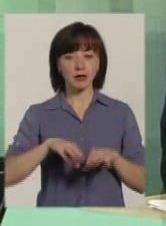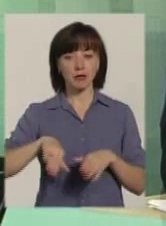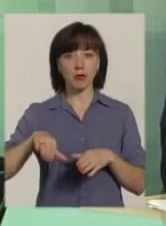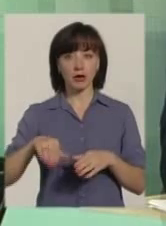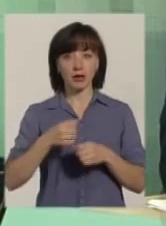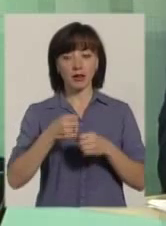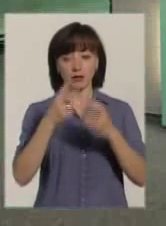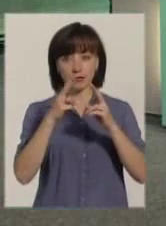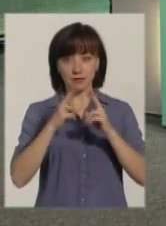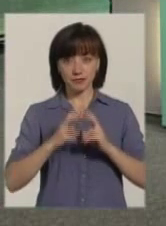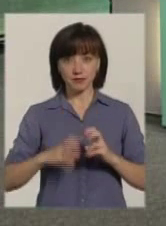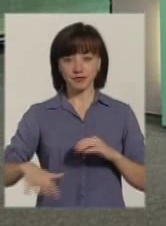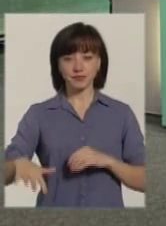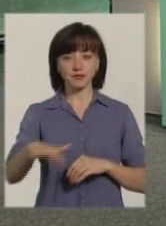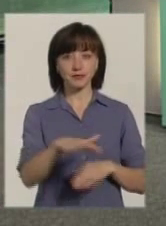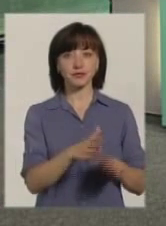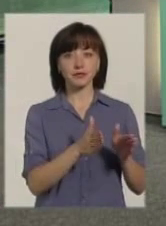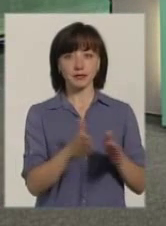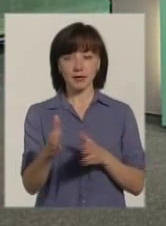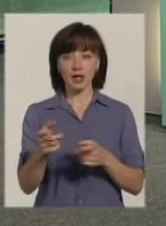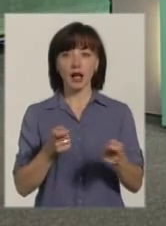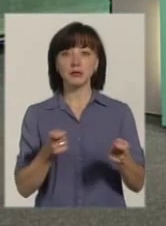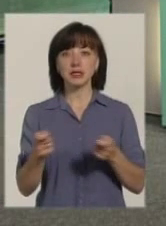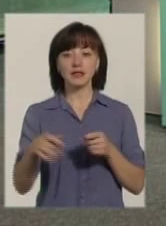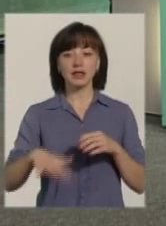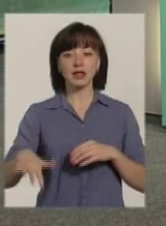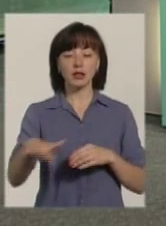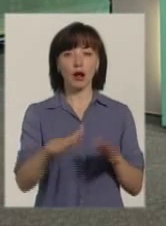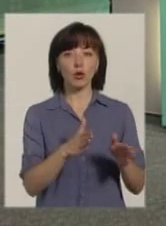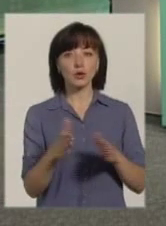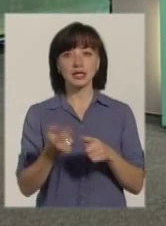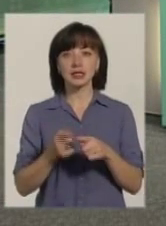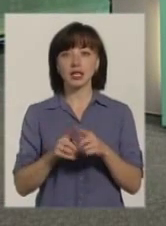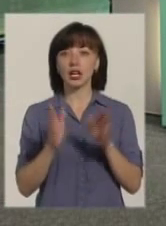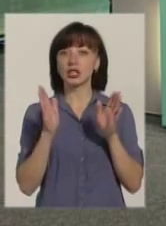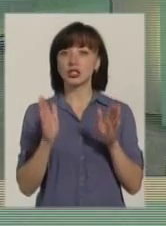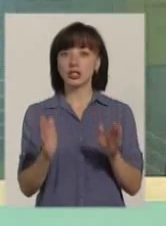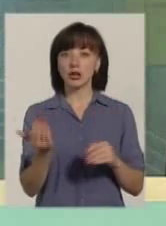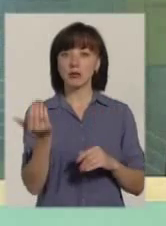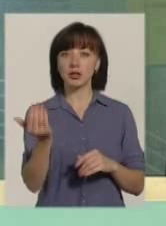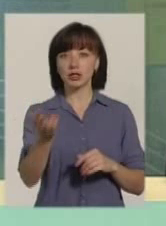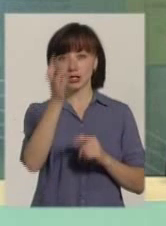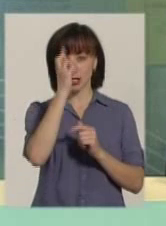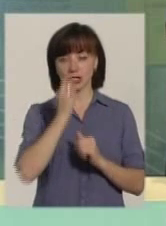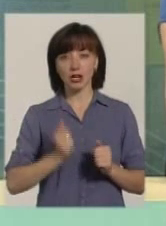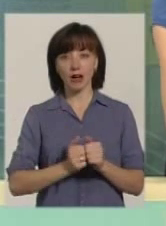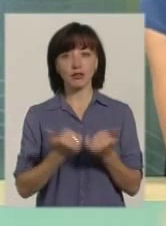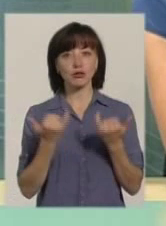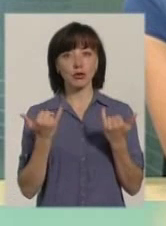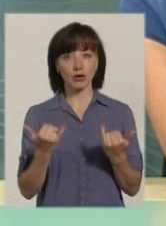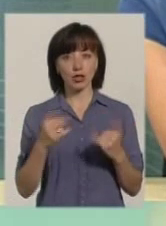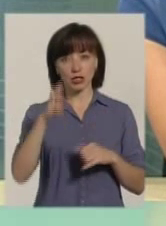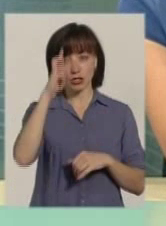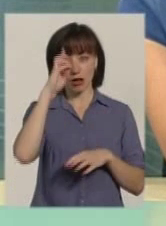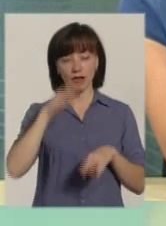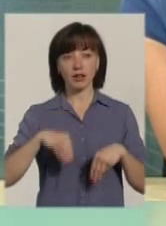вивчивши... територіальний устрій і адміністративно-територіальний устрій – це лише прерогатива держава. Так. Сьогодні держава